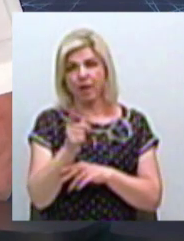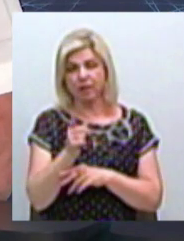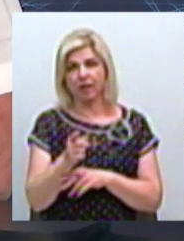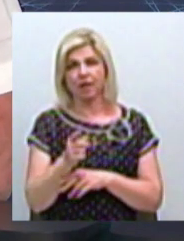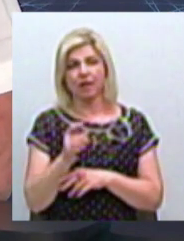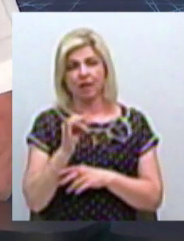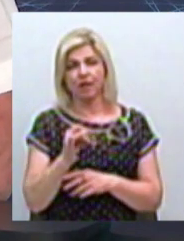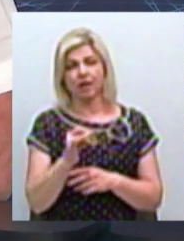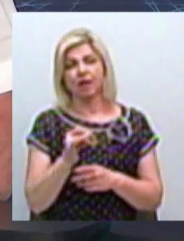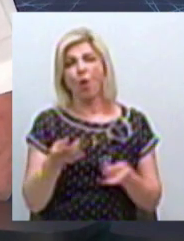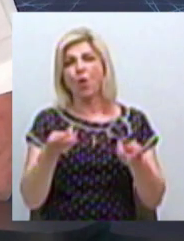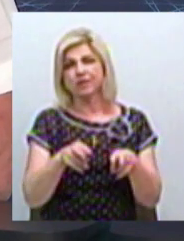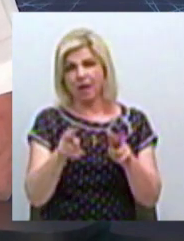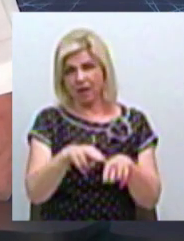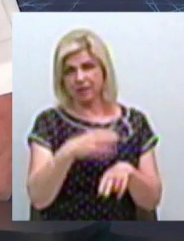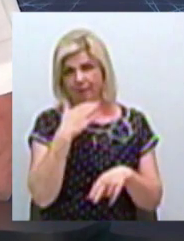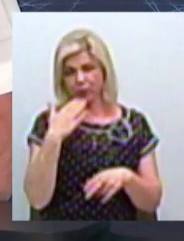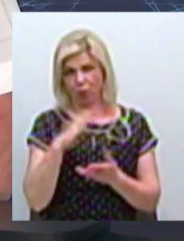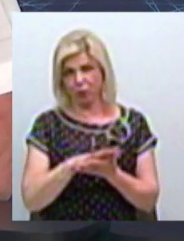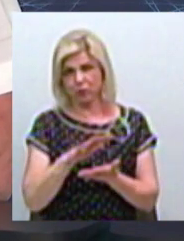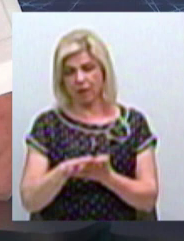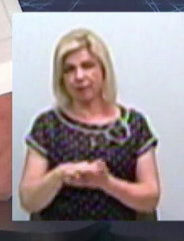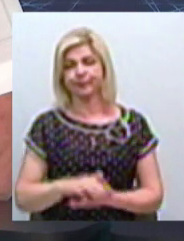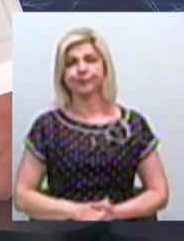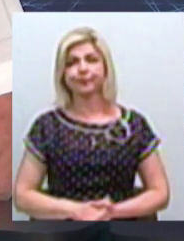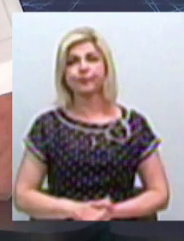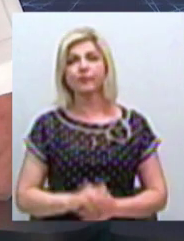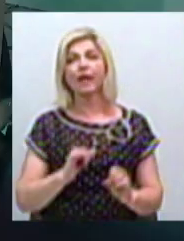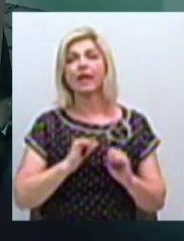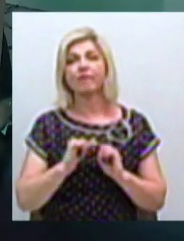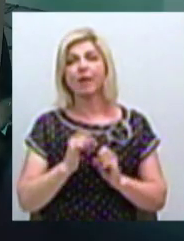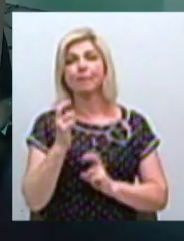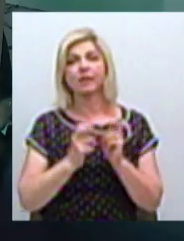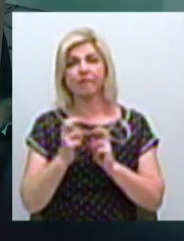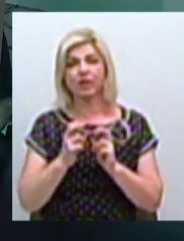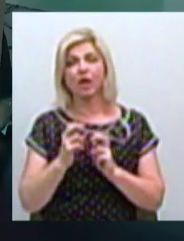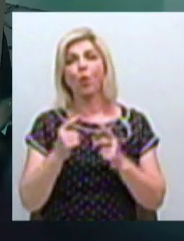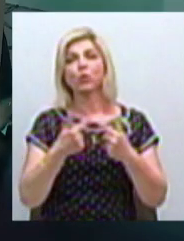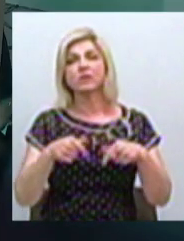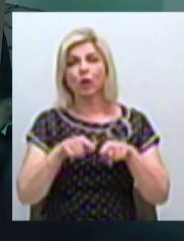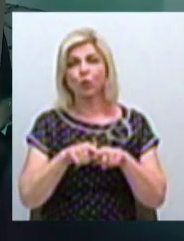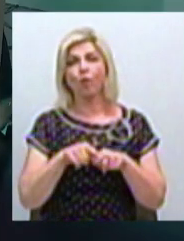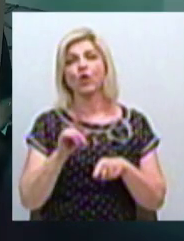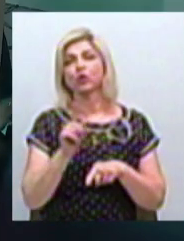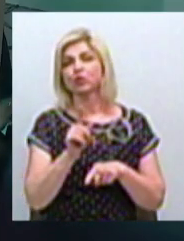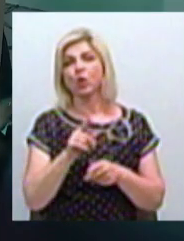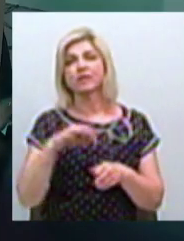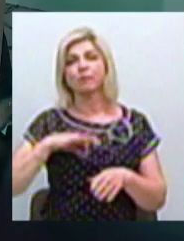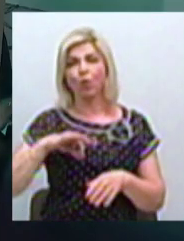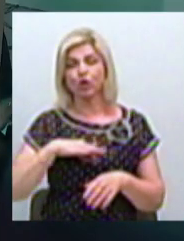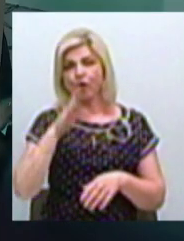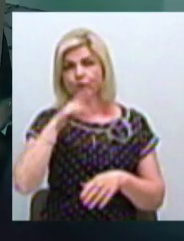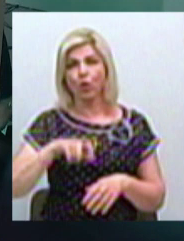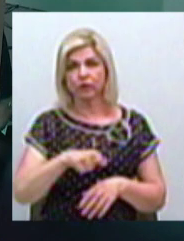накатили на льот, а вони залишились в районі пляжів. Керівникам підприємств, установ та організацій, які використовують водойоми